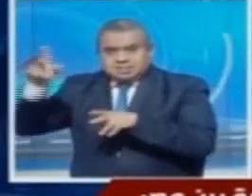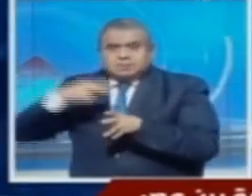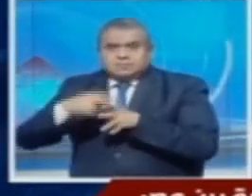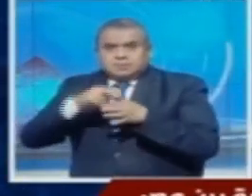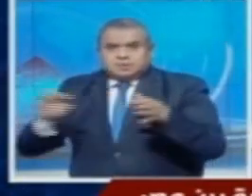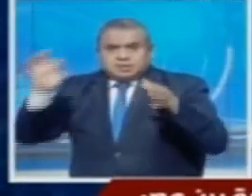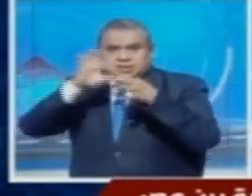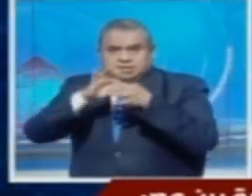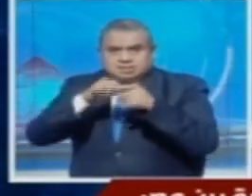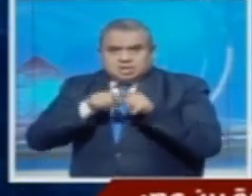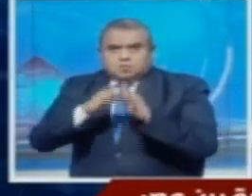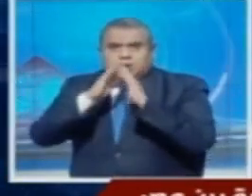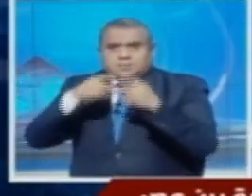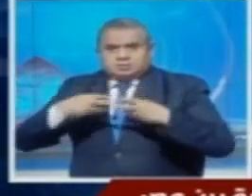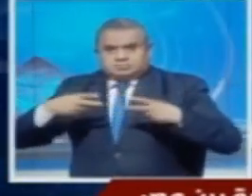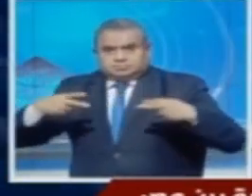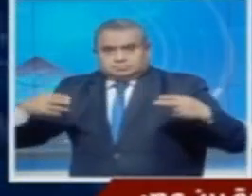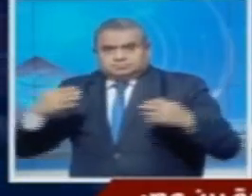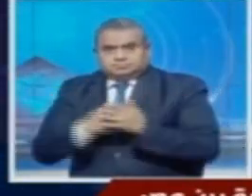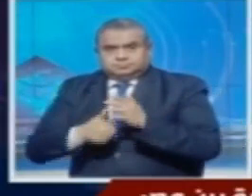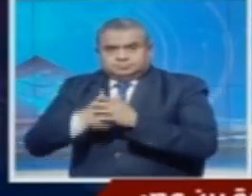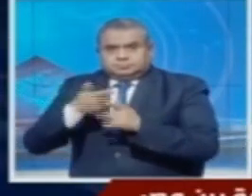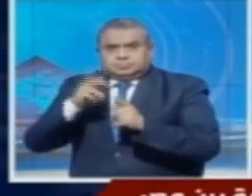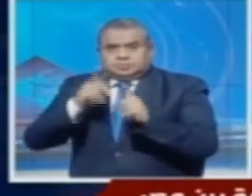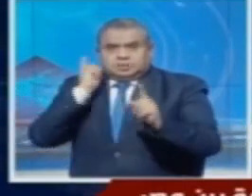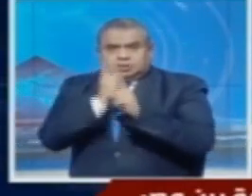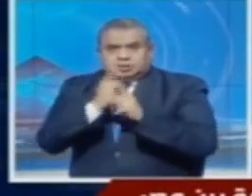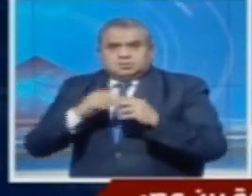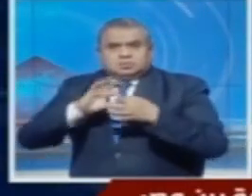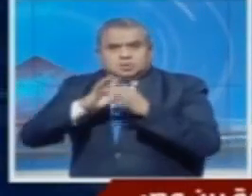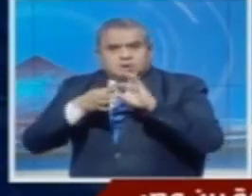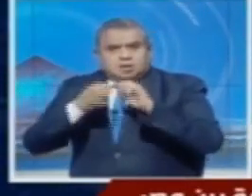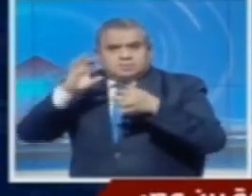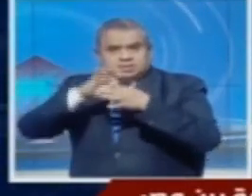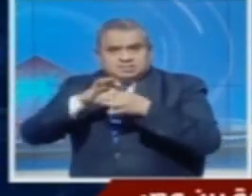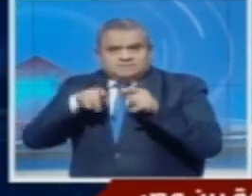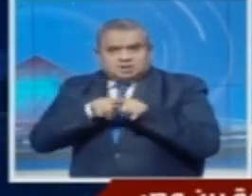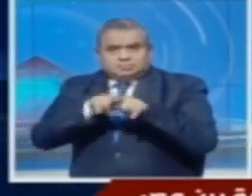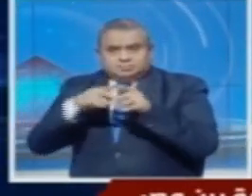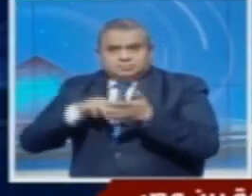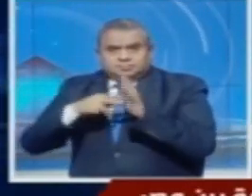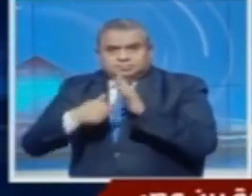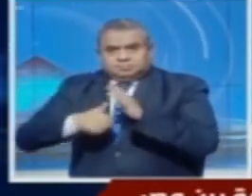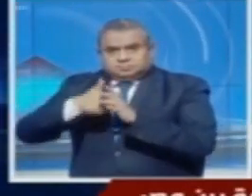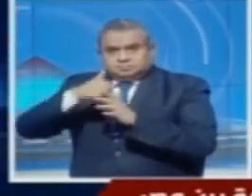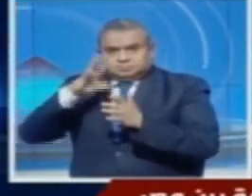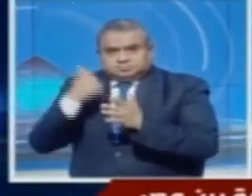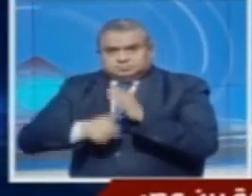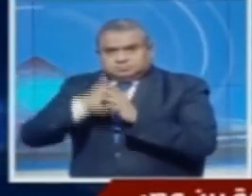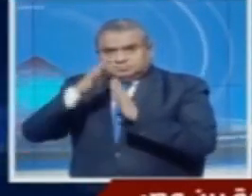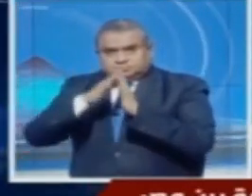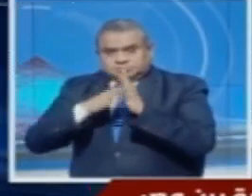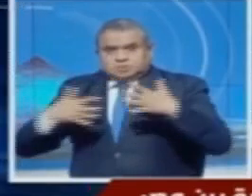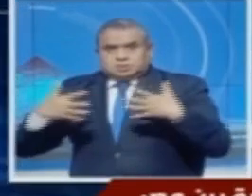دفع التعاون مع مصر على مختلف المستويات. تناول اللقاء تطورات العلاقات في إطار